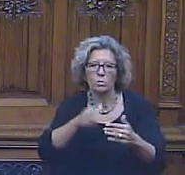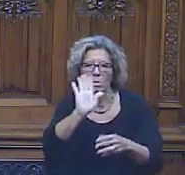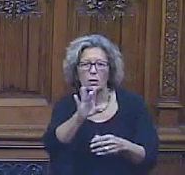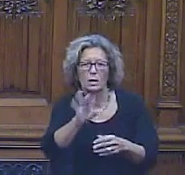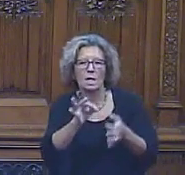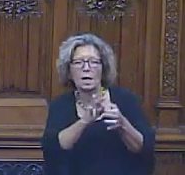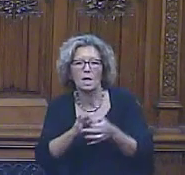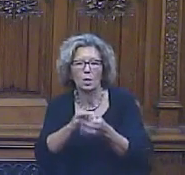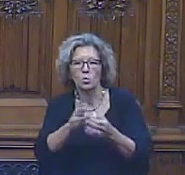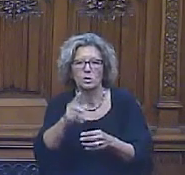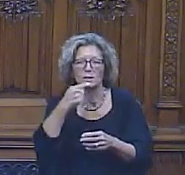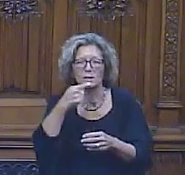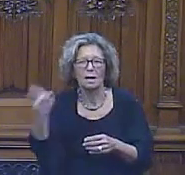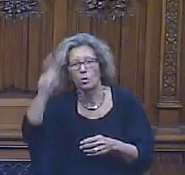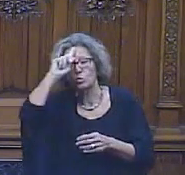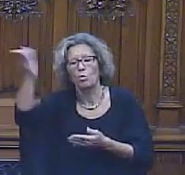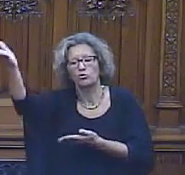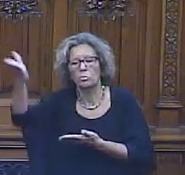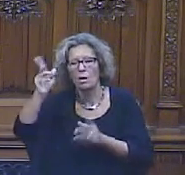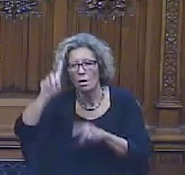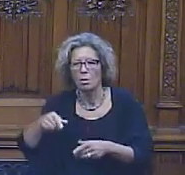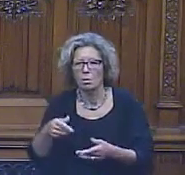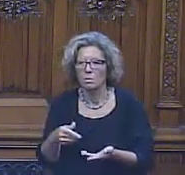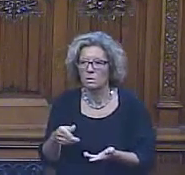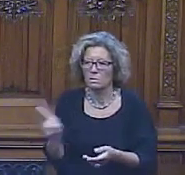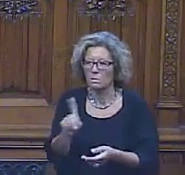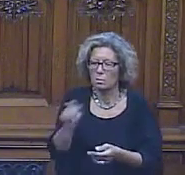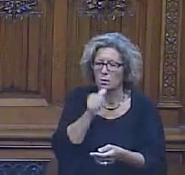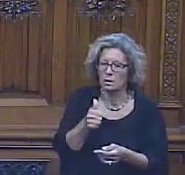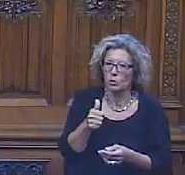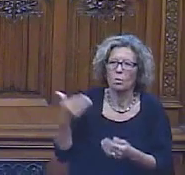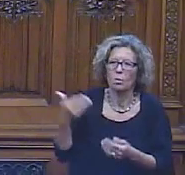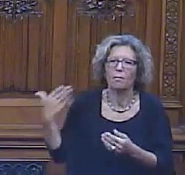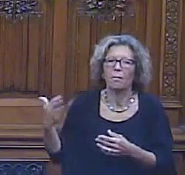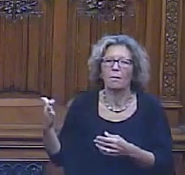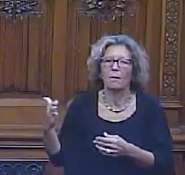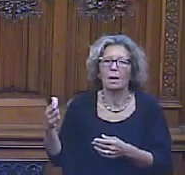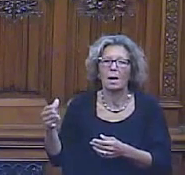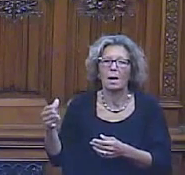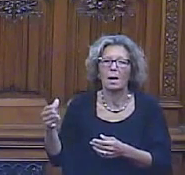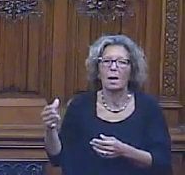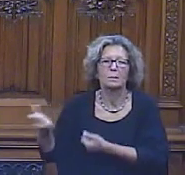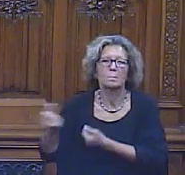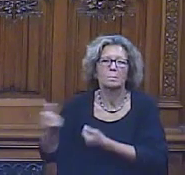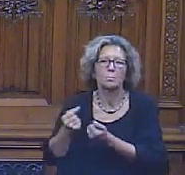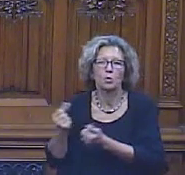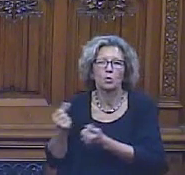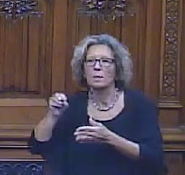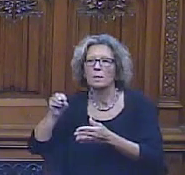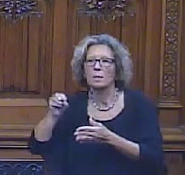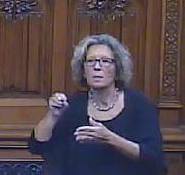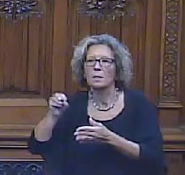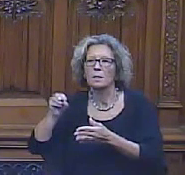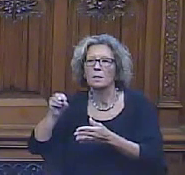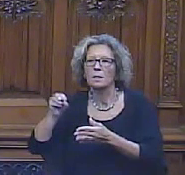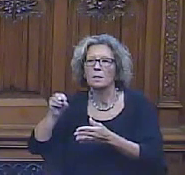Ihre Genossen der SPD in Deutschland. Ja, das sagen ja nicht nur Rechtspolitiker. Und ein letzter